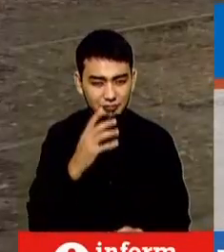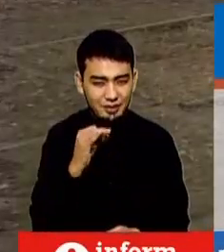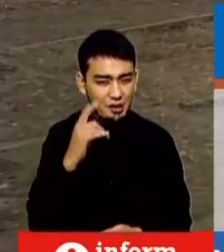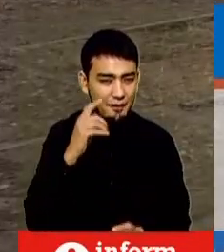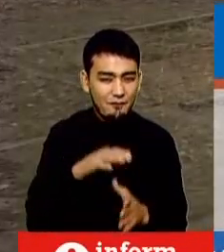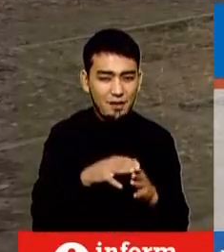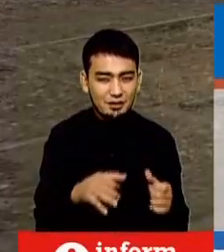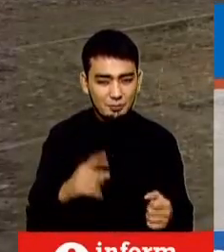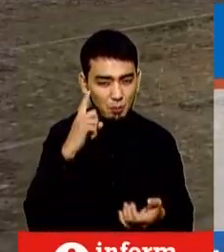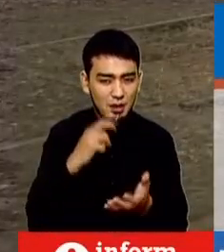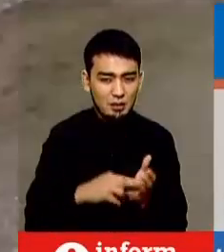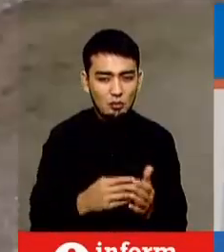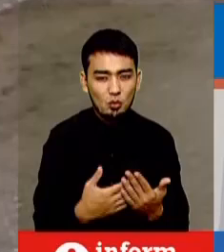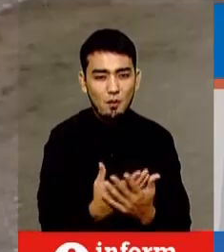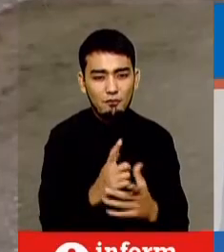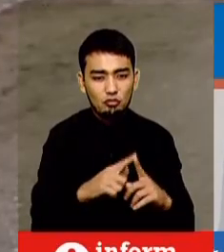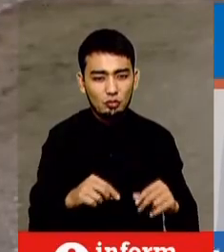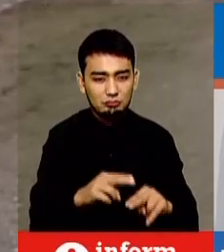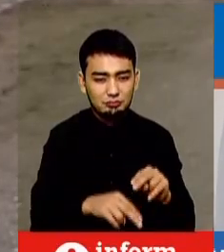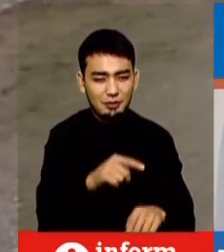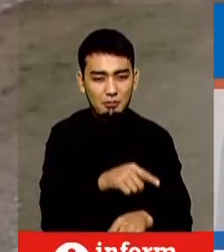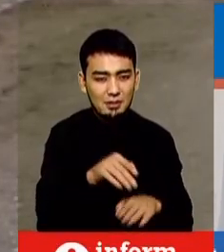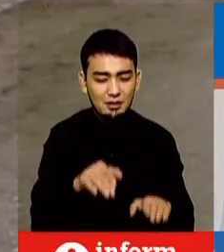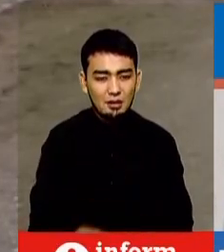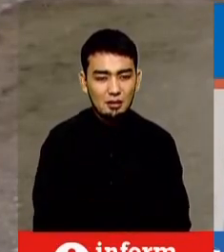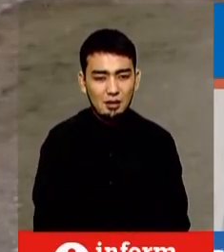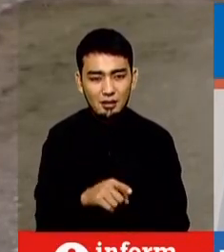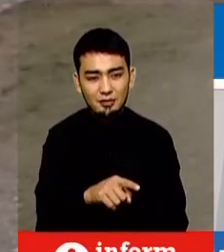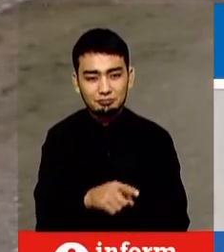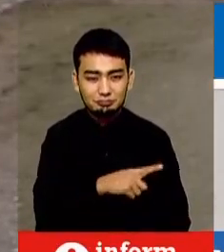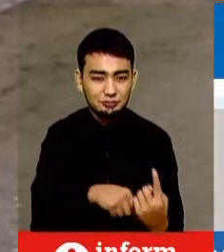планируют построить там новую школу. Ликвидировать предприятие,